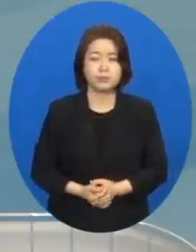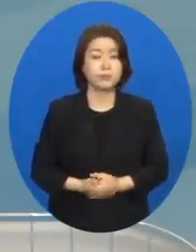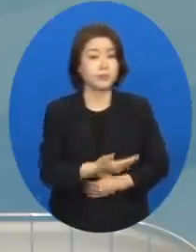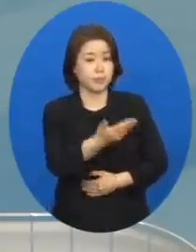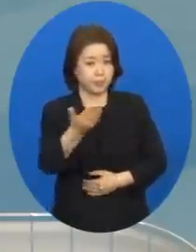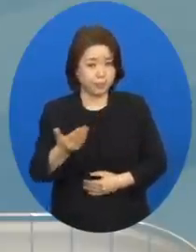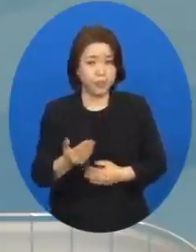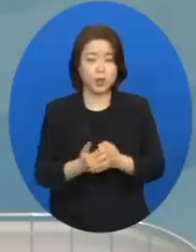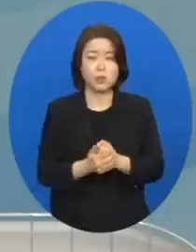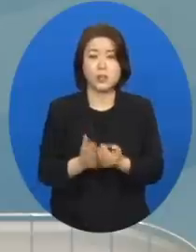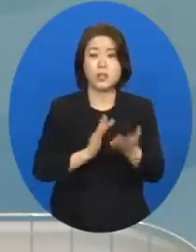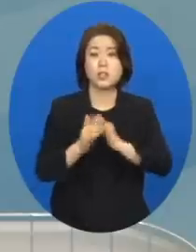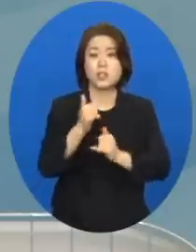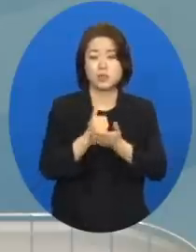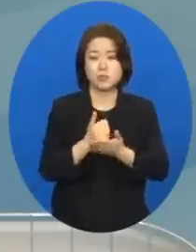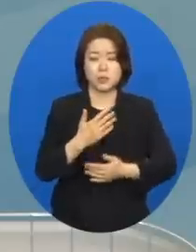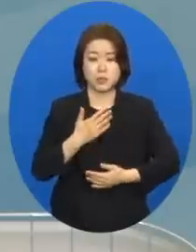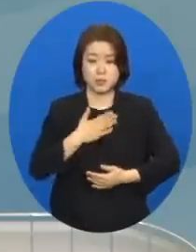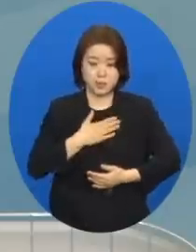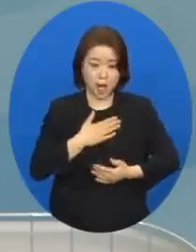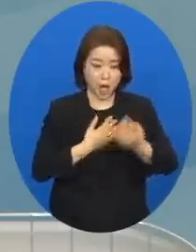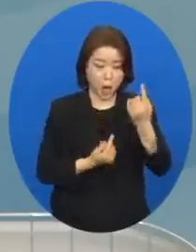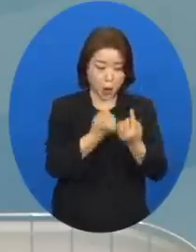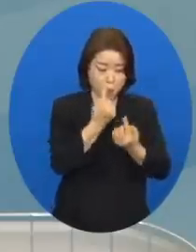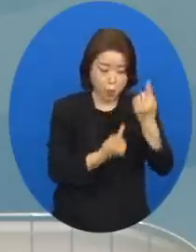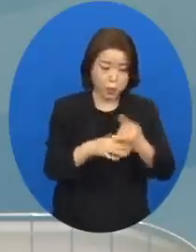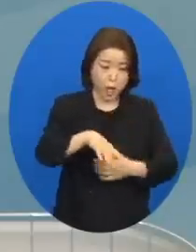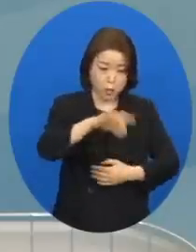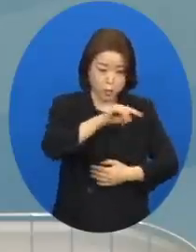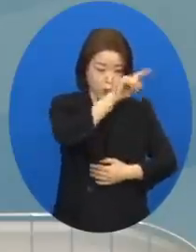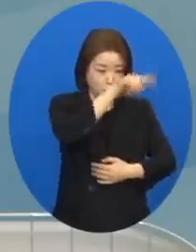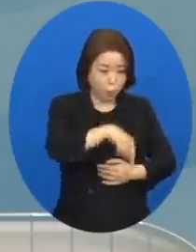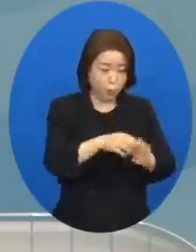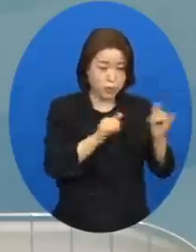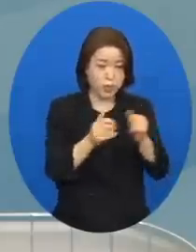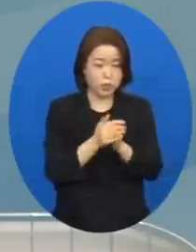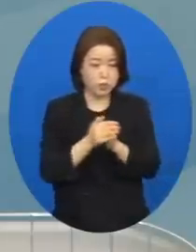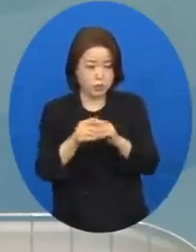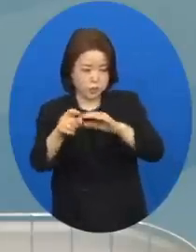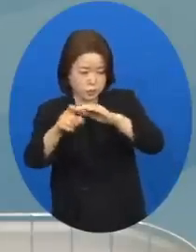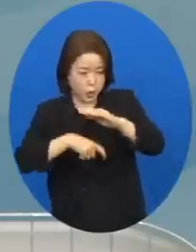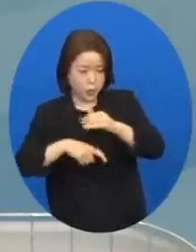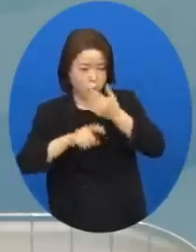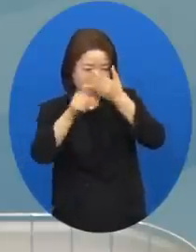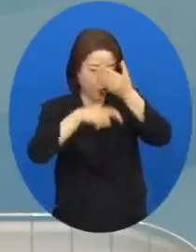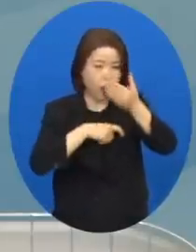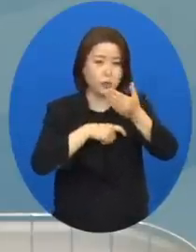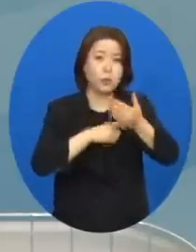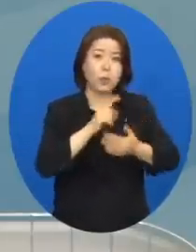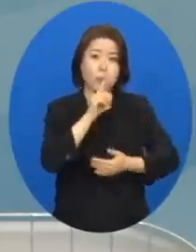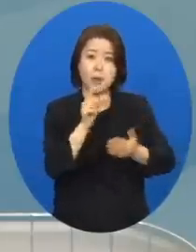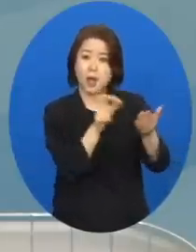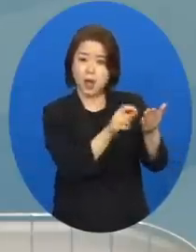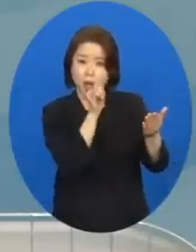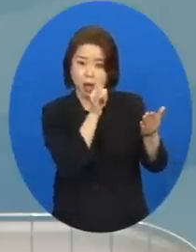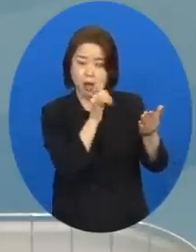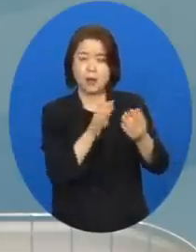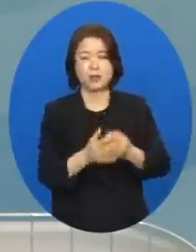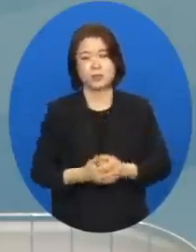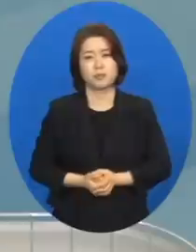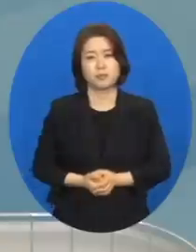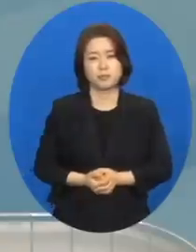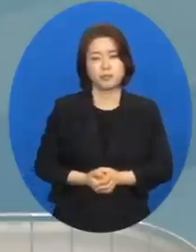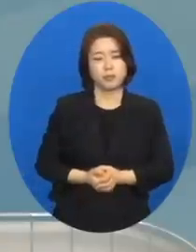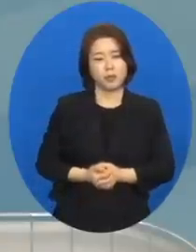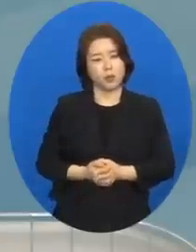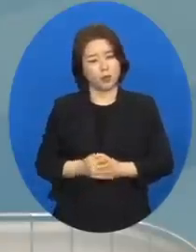여러분, 예수님께서 나보다 먼저 온 자는 다 절도요 강도라 그렇게 말씀을 하셨는데